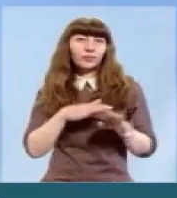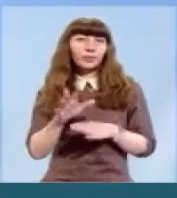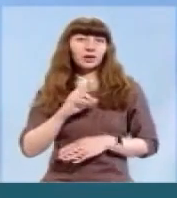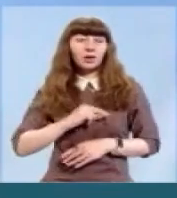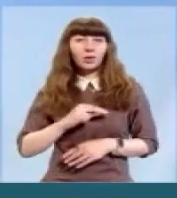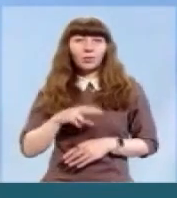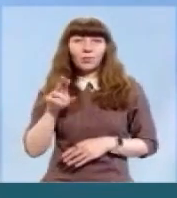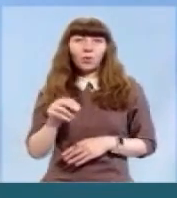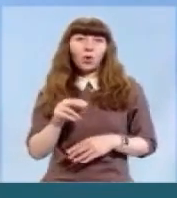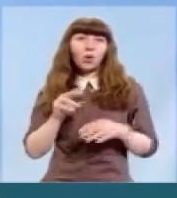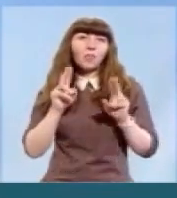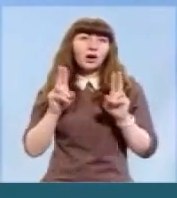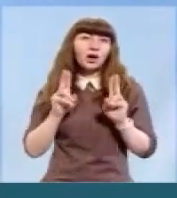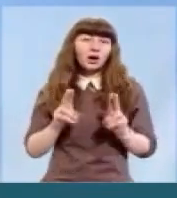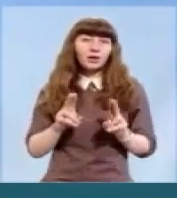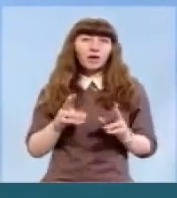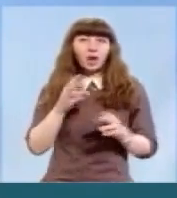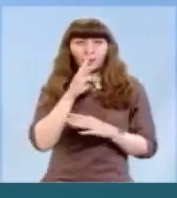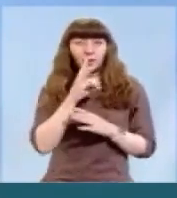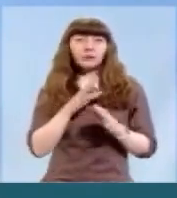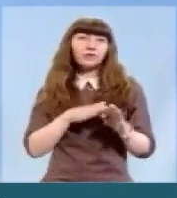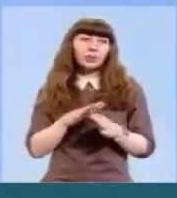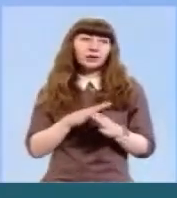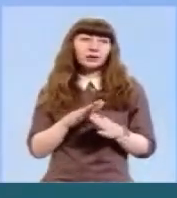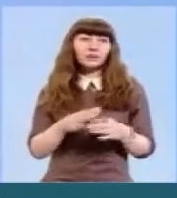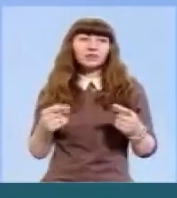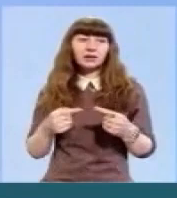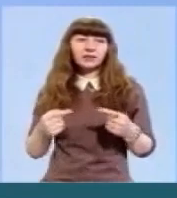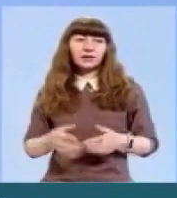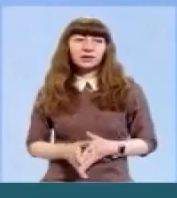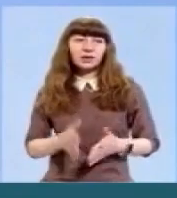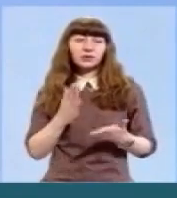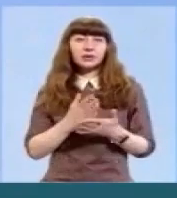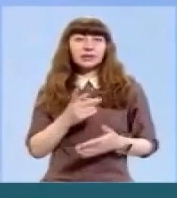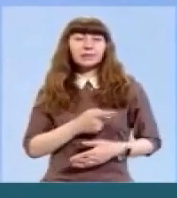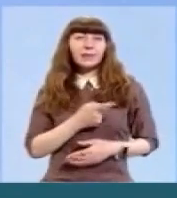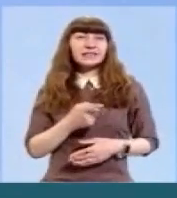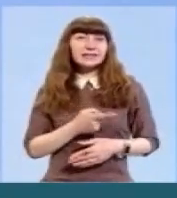по норме. Оплата будет происходить тоже по норме. У нас есть мастера,